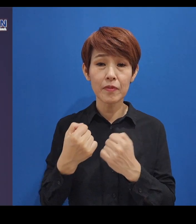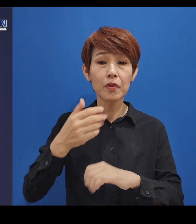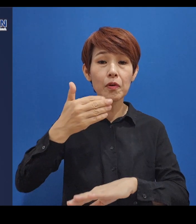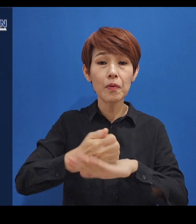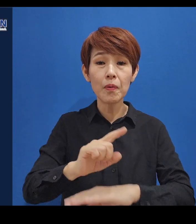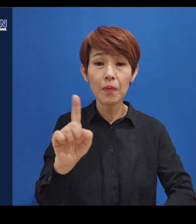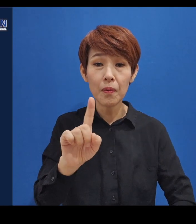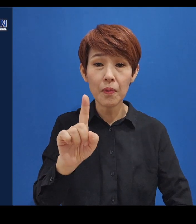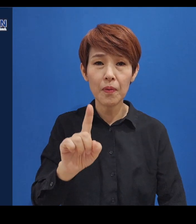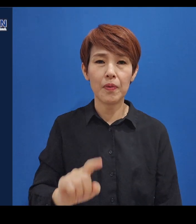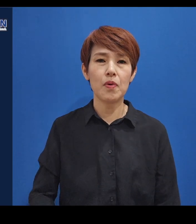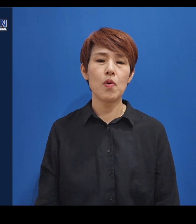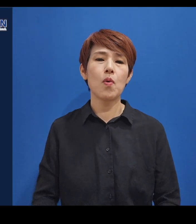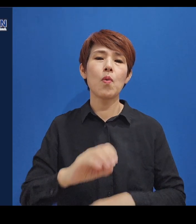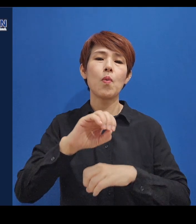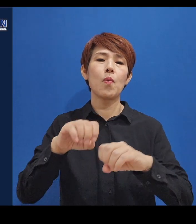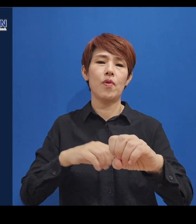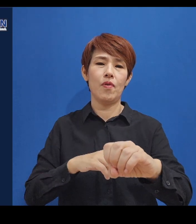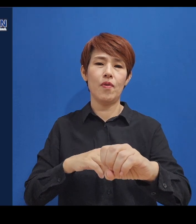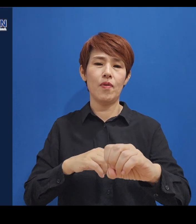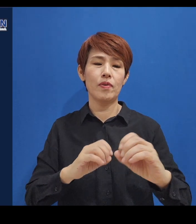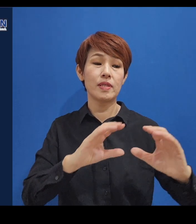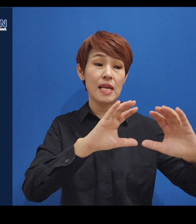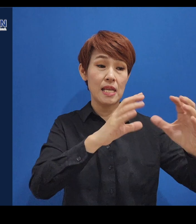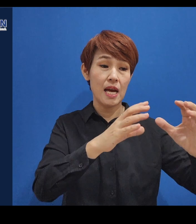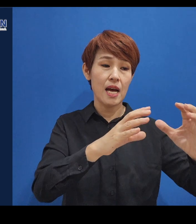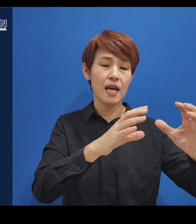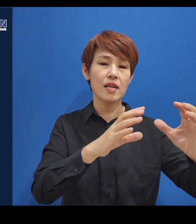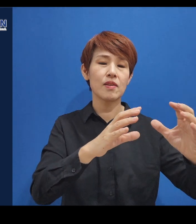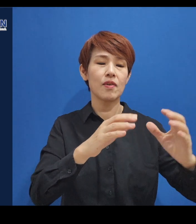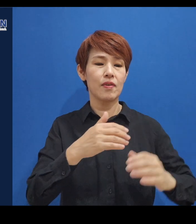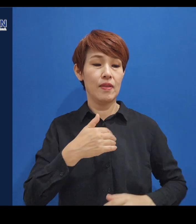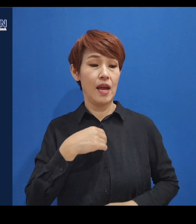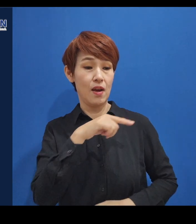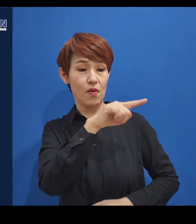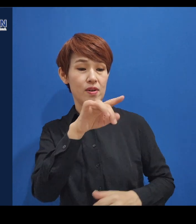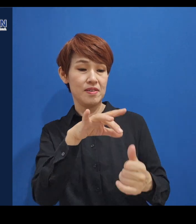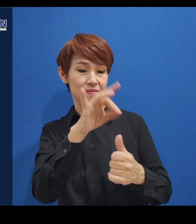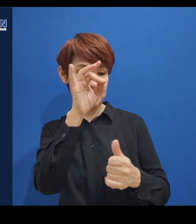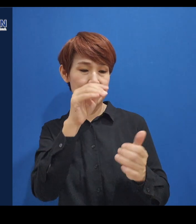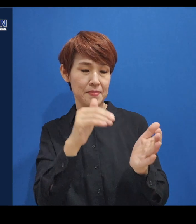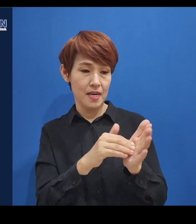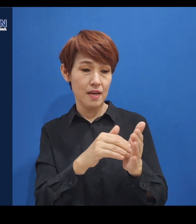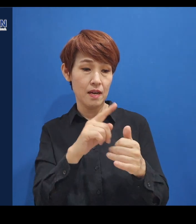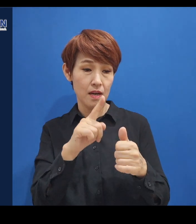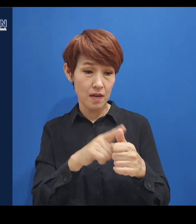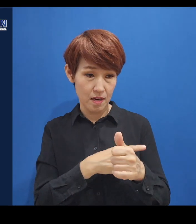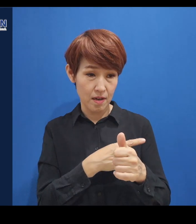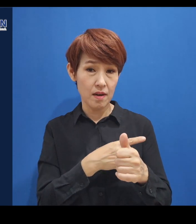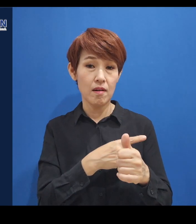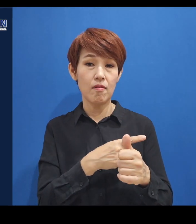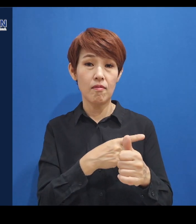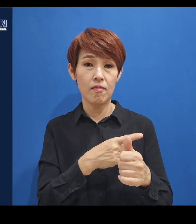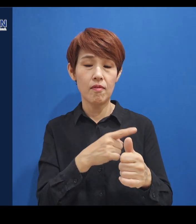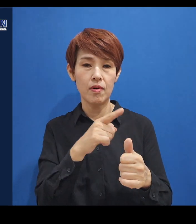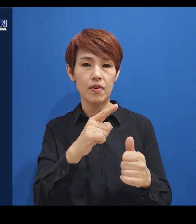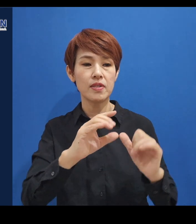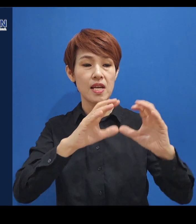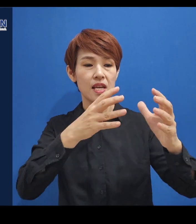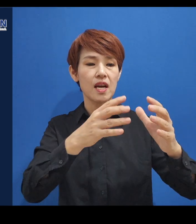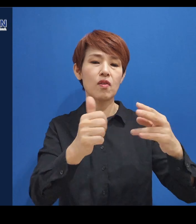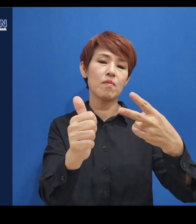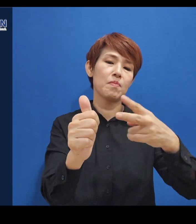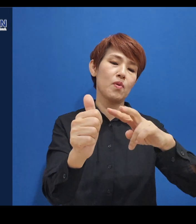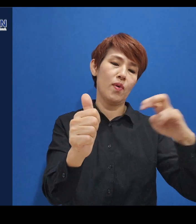보죠. 도리어 내가 너희를 세상에서 택했기 때문에, 내가 너에게 입주가회 선생이 됐기 때문에 세상이